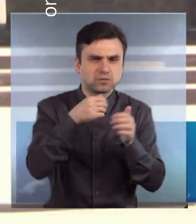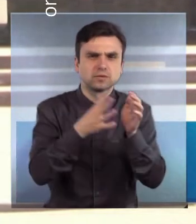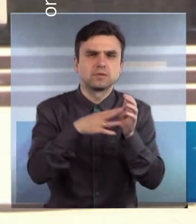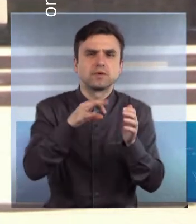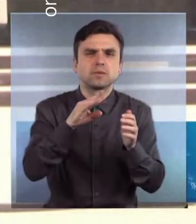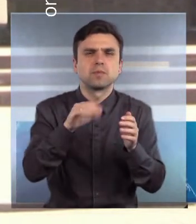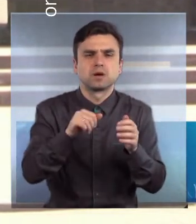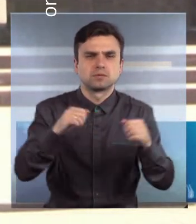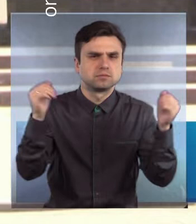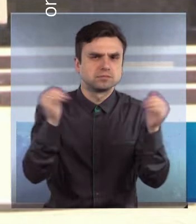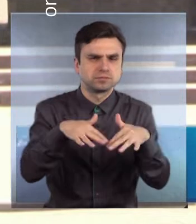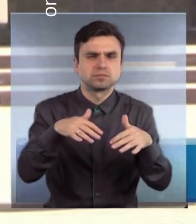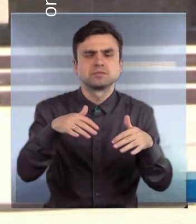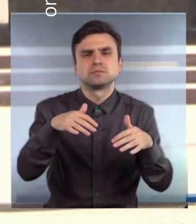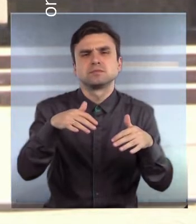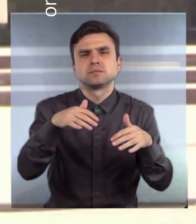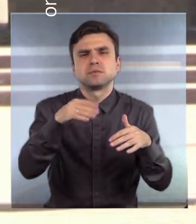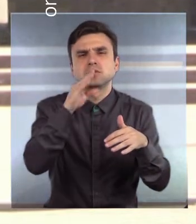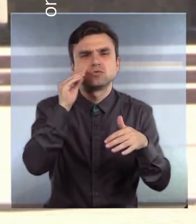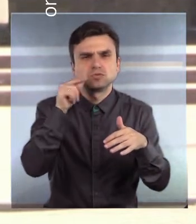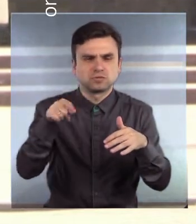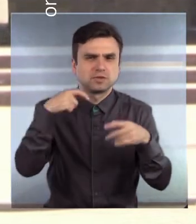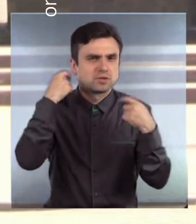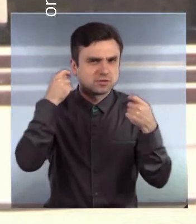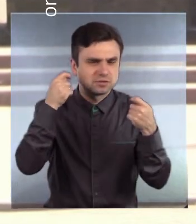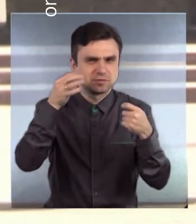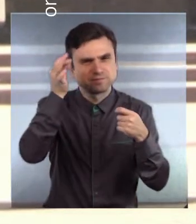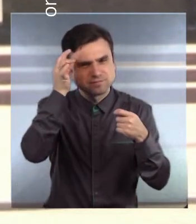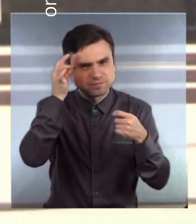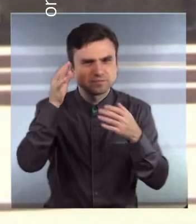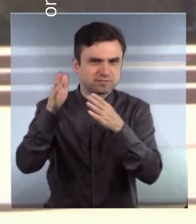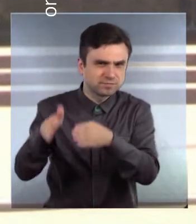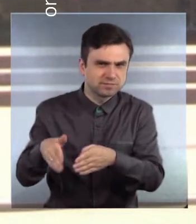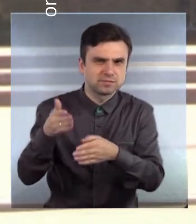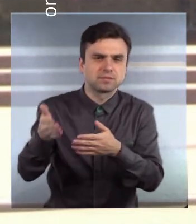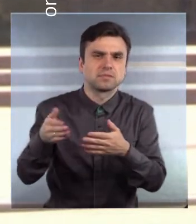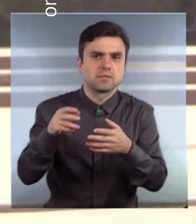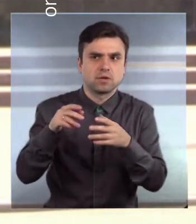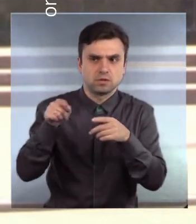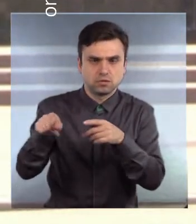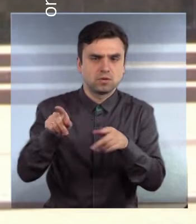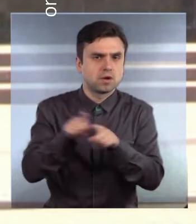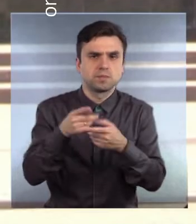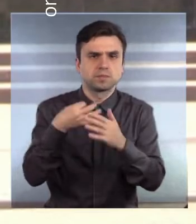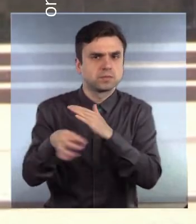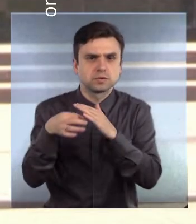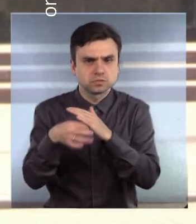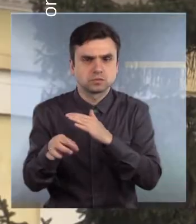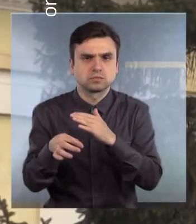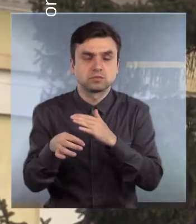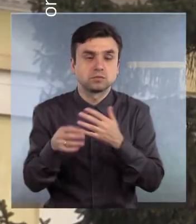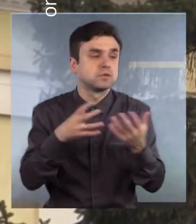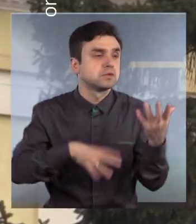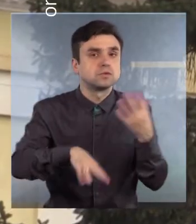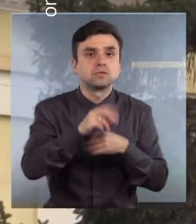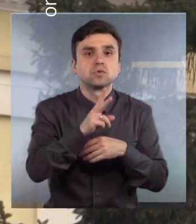Шевченка, всі патріотичні сили КВРУ, які себе вважають демократичними, проукраїнськими, ті долучаються до цієї акції.